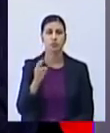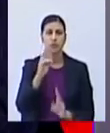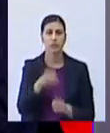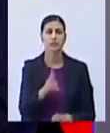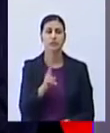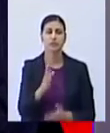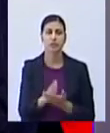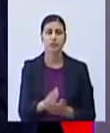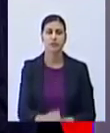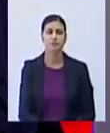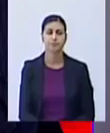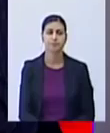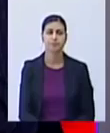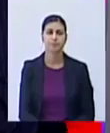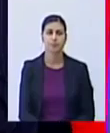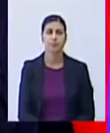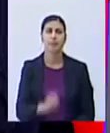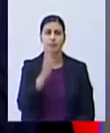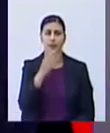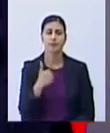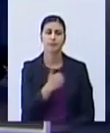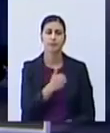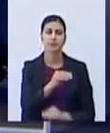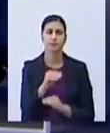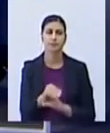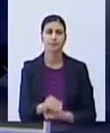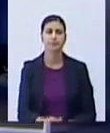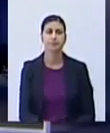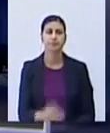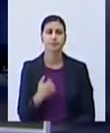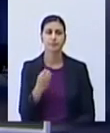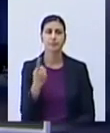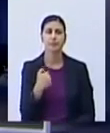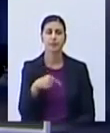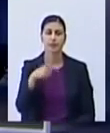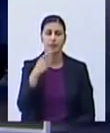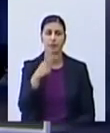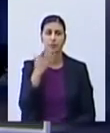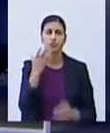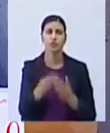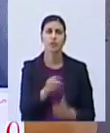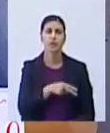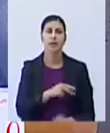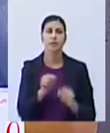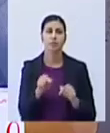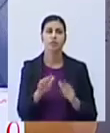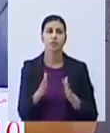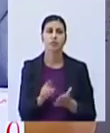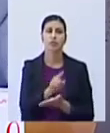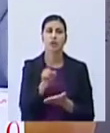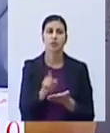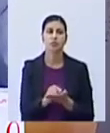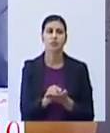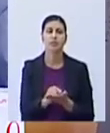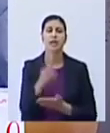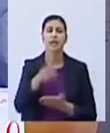50%-ს არც იცოდეს. კი ბატონო. და ერთი მინდა დავამატო, ასიდან გამომდინარე, ჩვენ კიდე ერთ რამეს ვიძახით. ჩვენი პარლამენტში მოსვლის შემთხვევაში